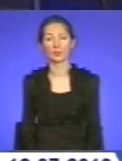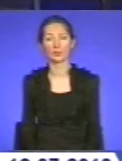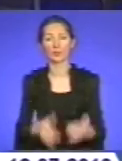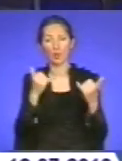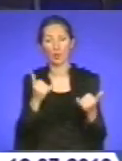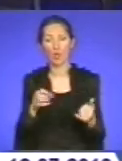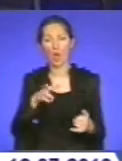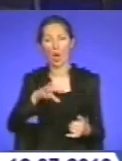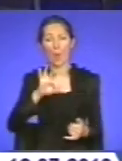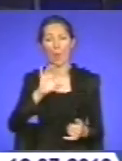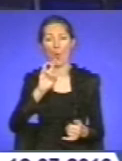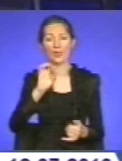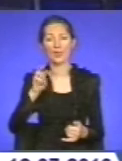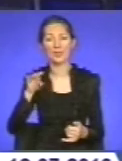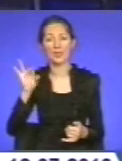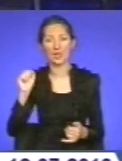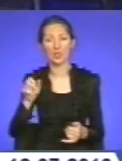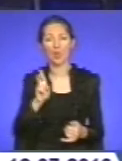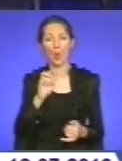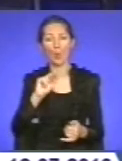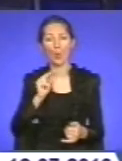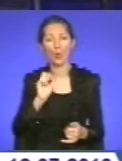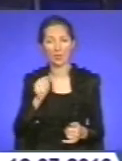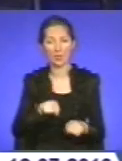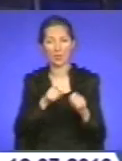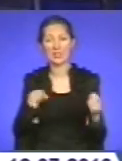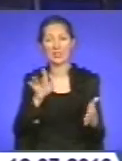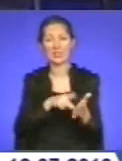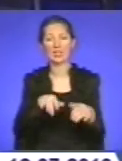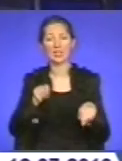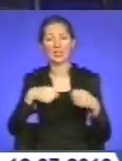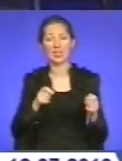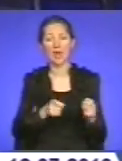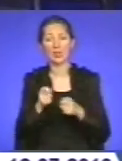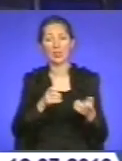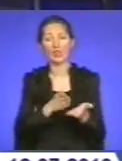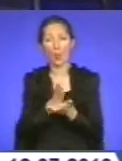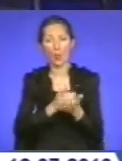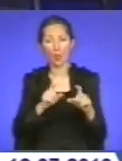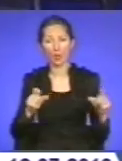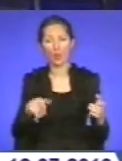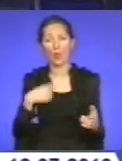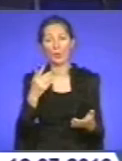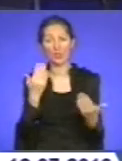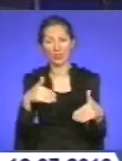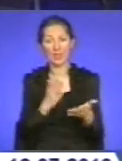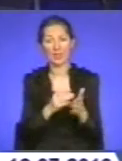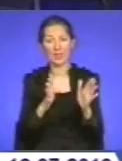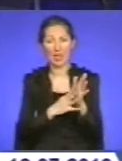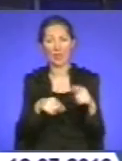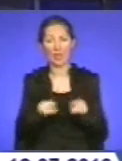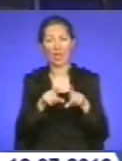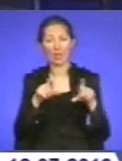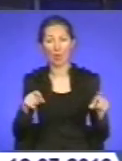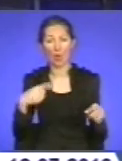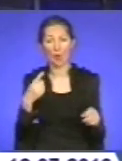Сьогодні у Монастириськах та Бучачі відкрили центри надання адміністративних послуг. В області вже є 9 таких установ. В уроченнях з нагоди відкриття